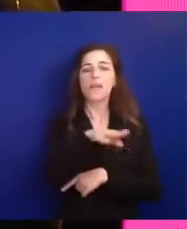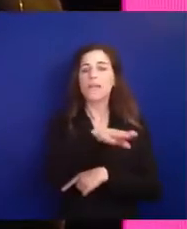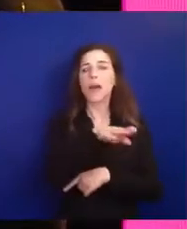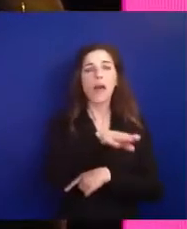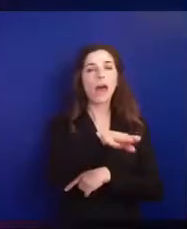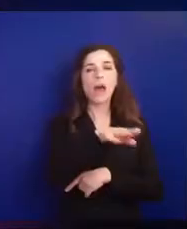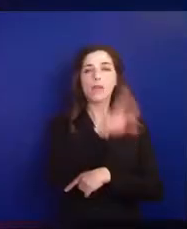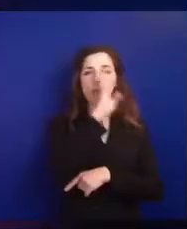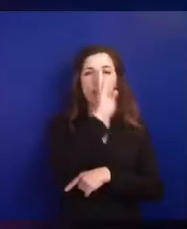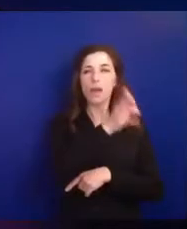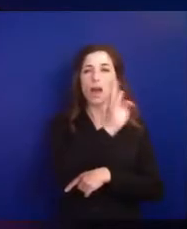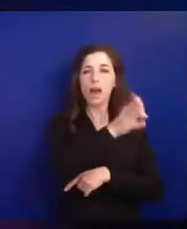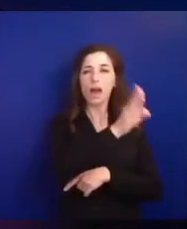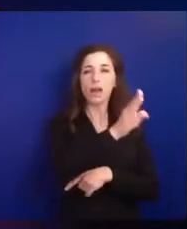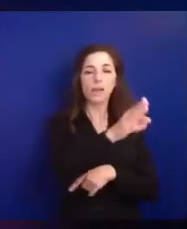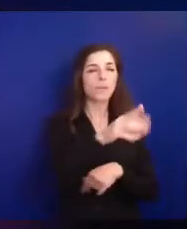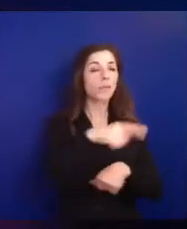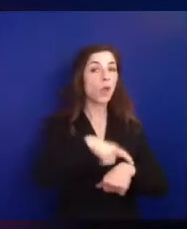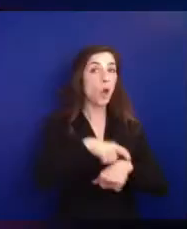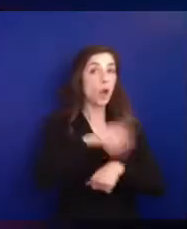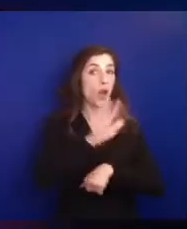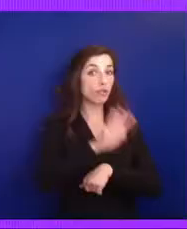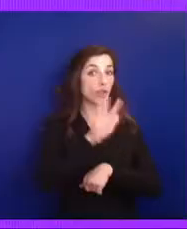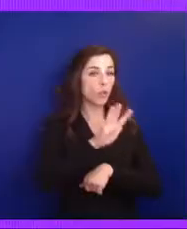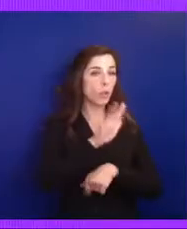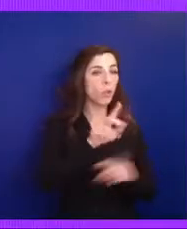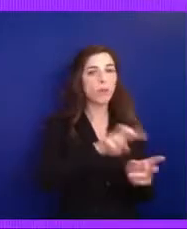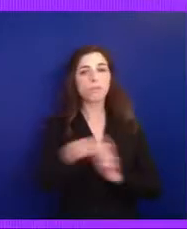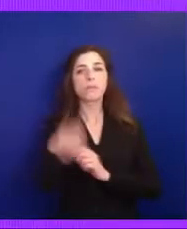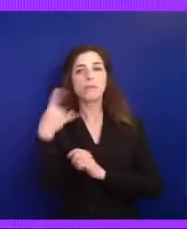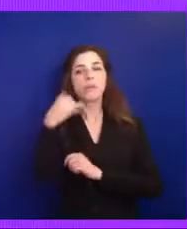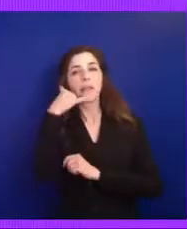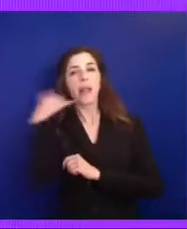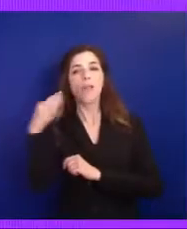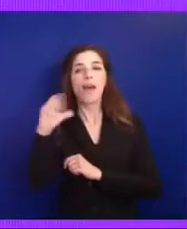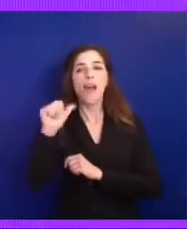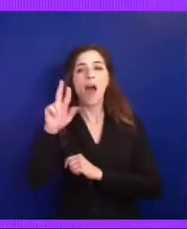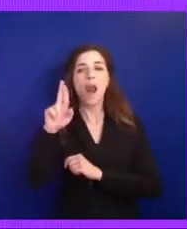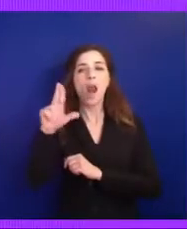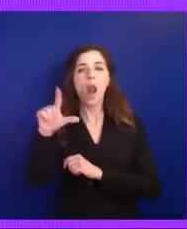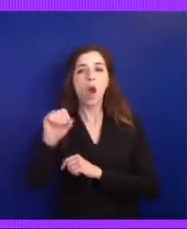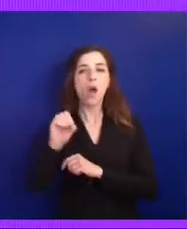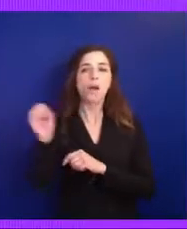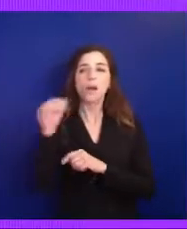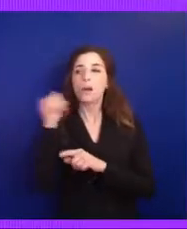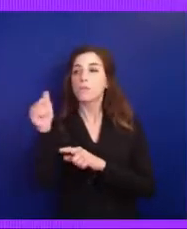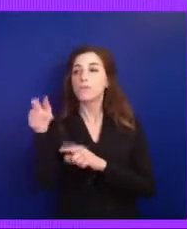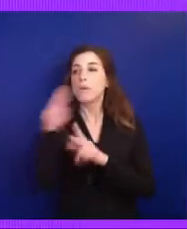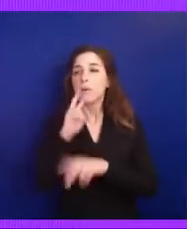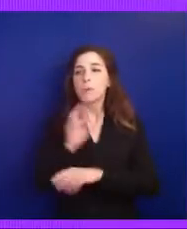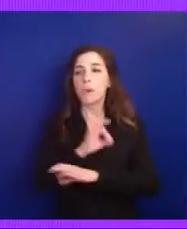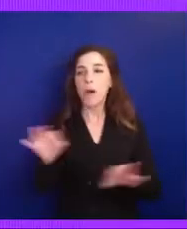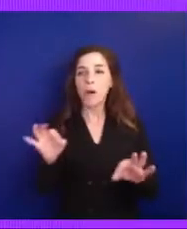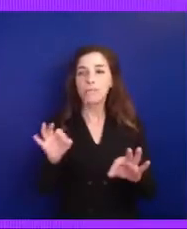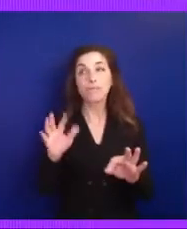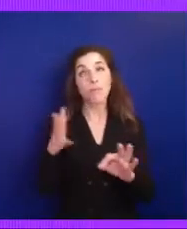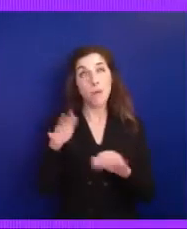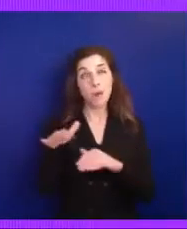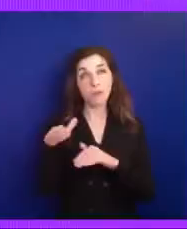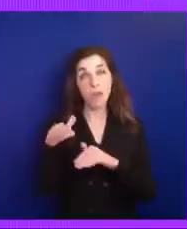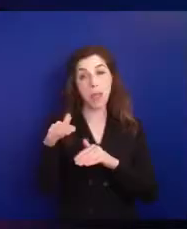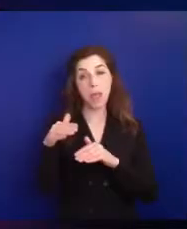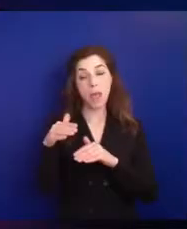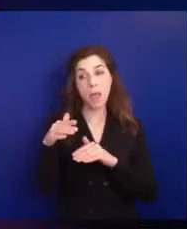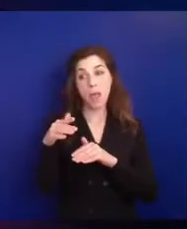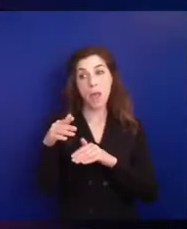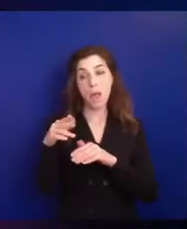telefonare a carlo e ci dissero che non l'avevano trovato e che probabilmente era andato a farsi un bagno arrivamo